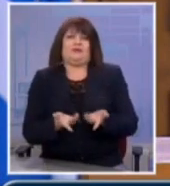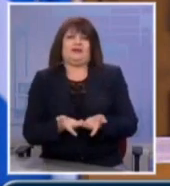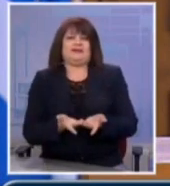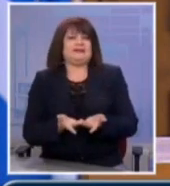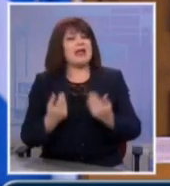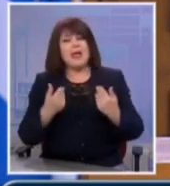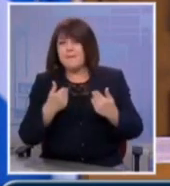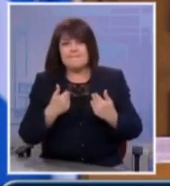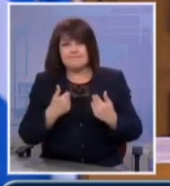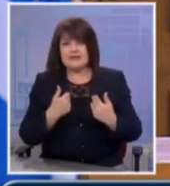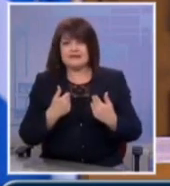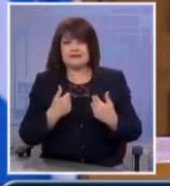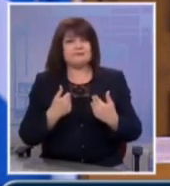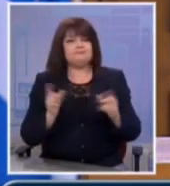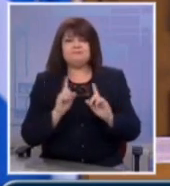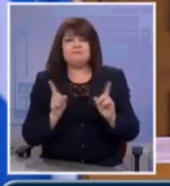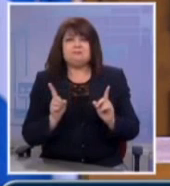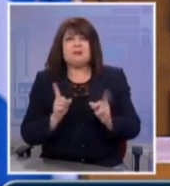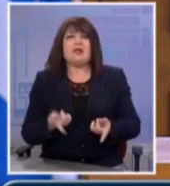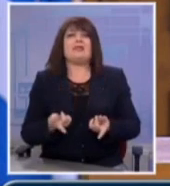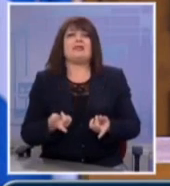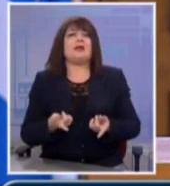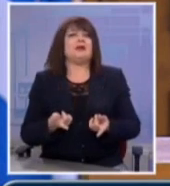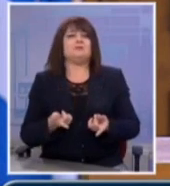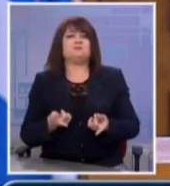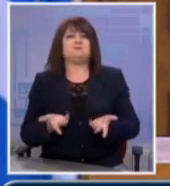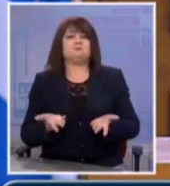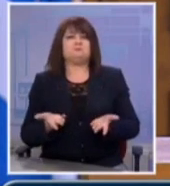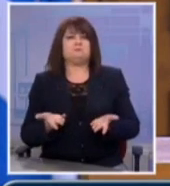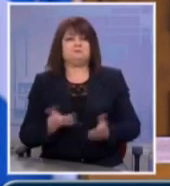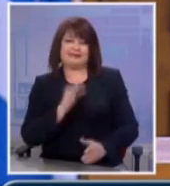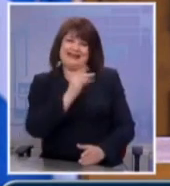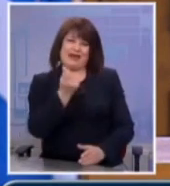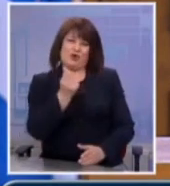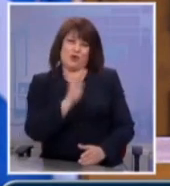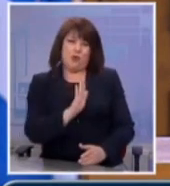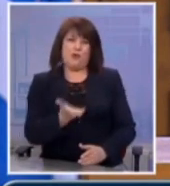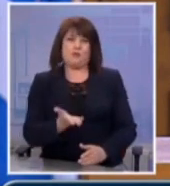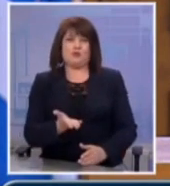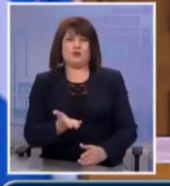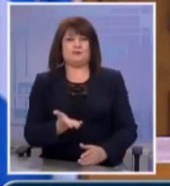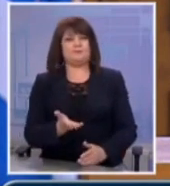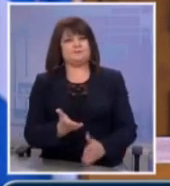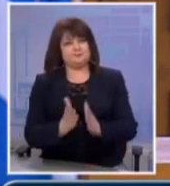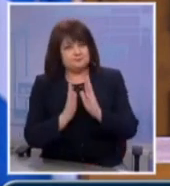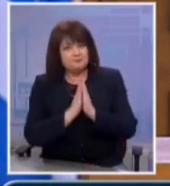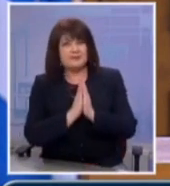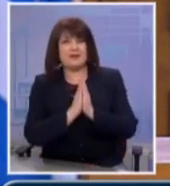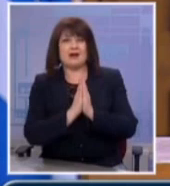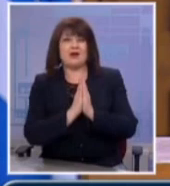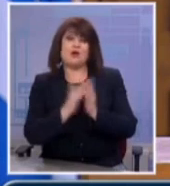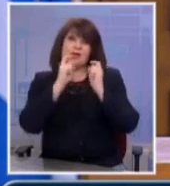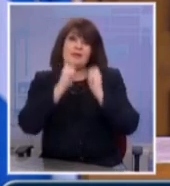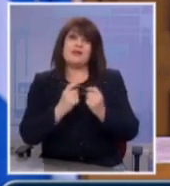δίνουμε, δεν δίνουμε, δεν δίνουμε, κύριε οικονόμου, κύριε οικονόμου, θα